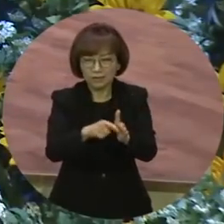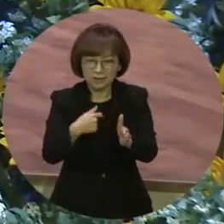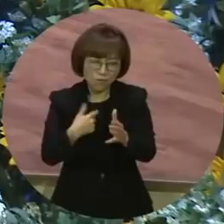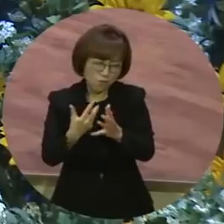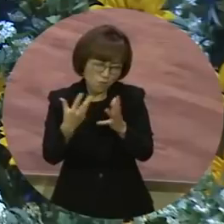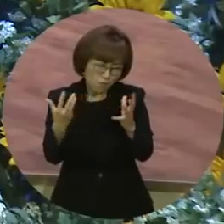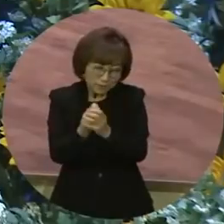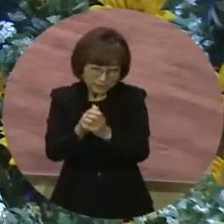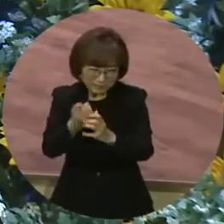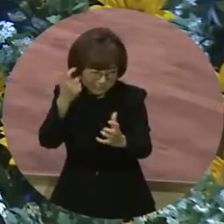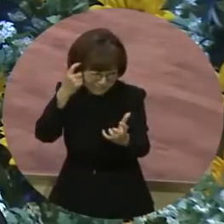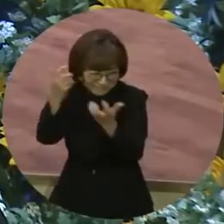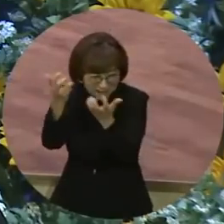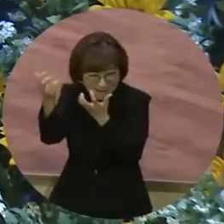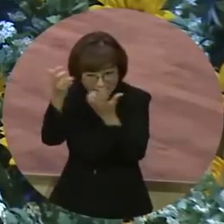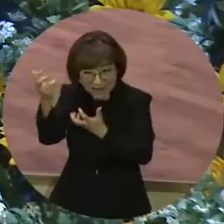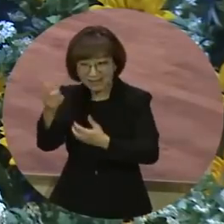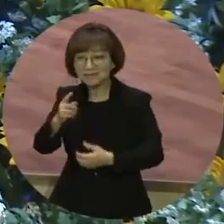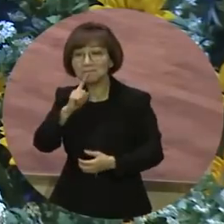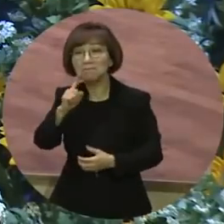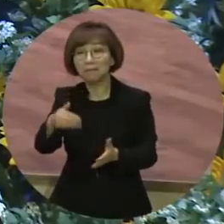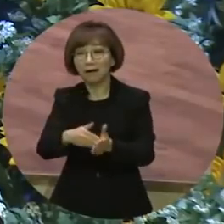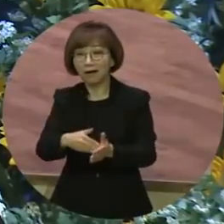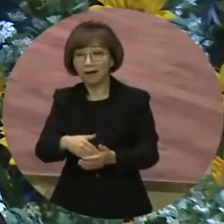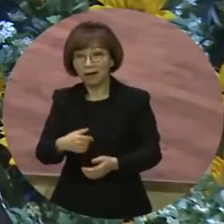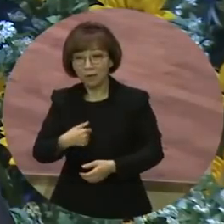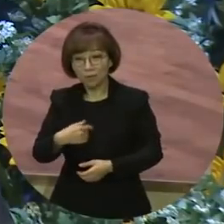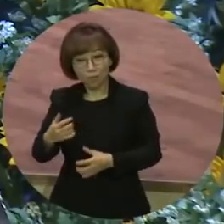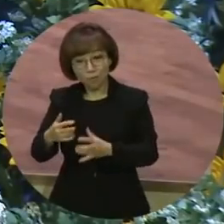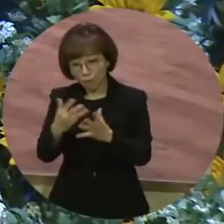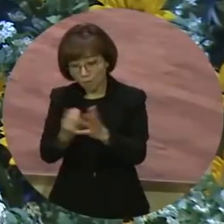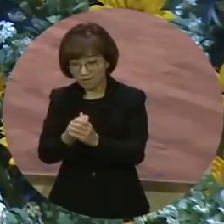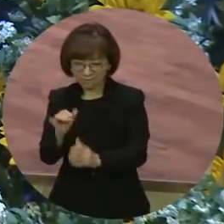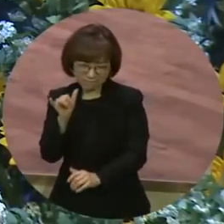그랬어요. 복음 증거를 위해서 미쳤다.